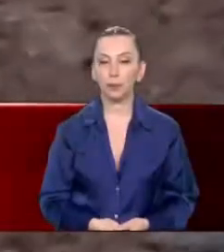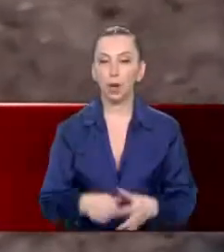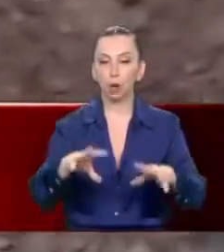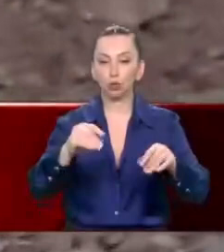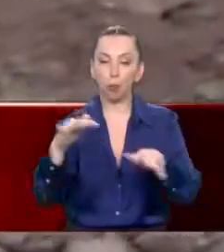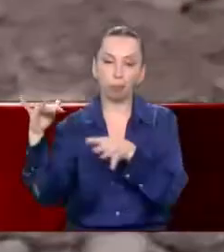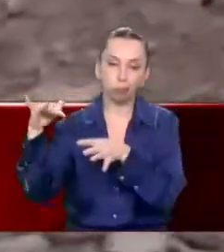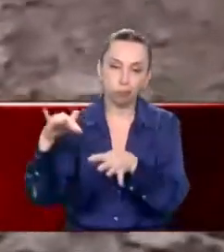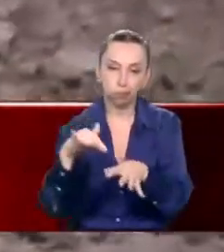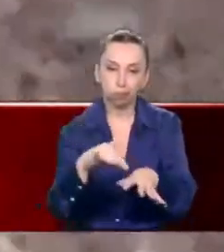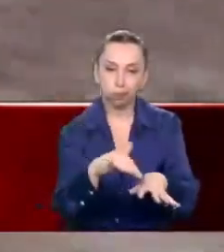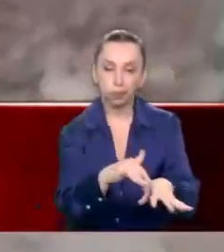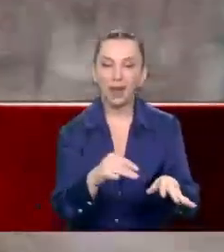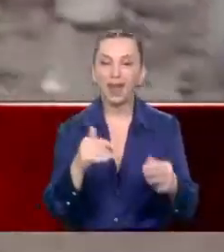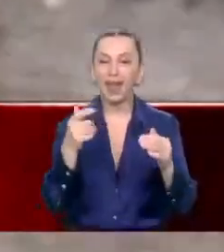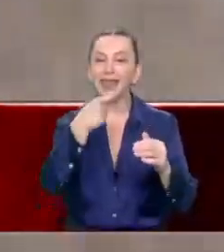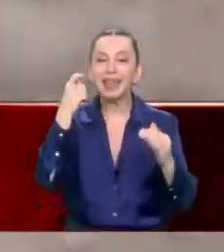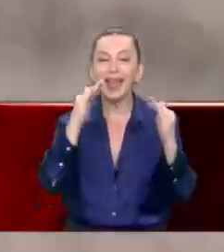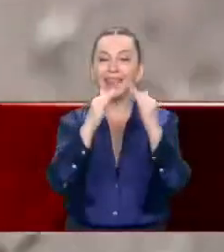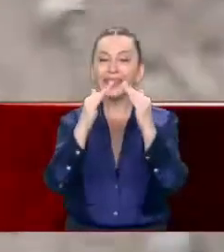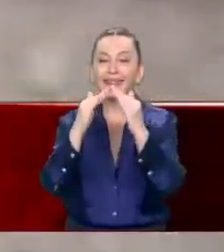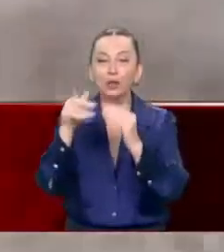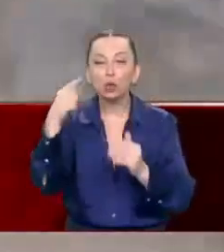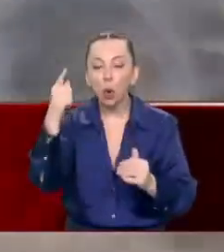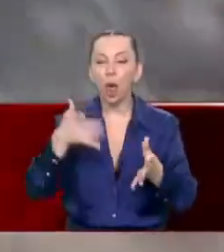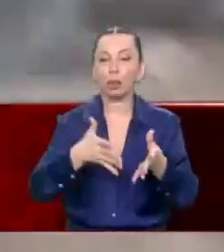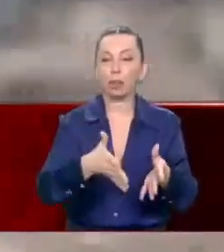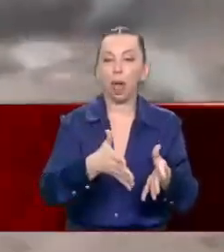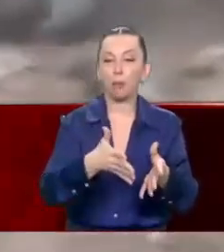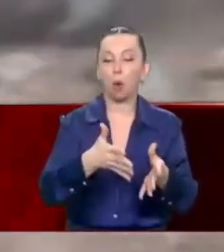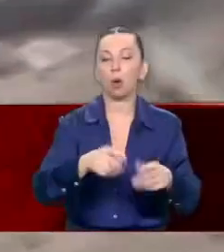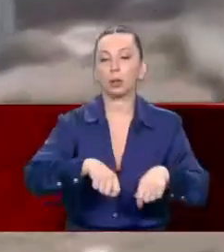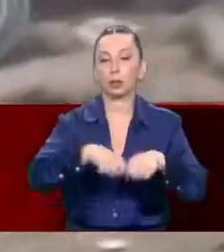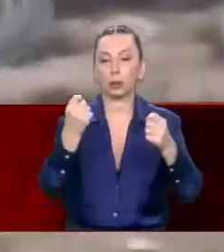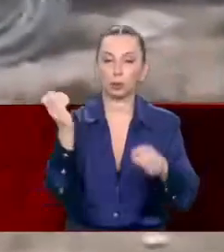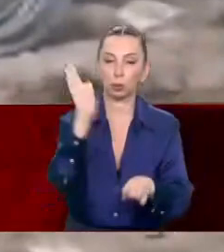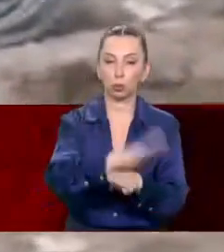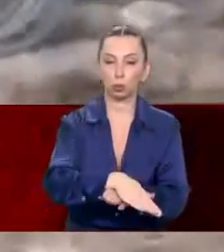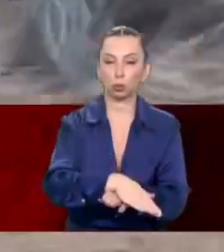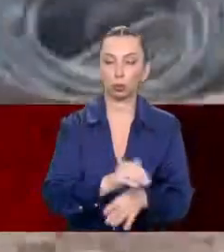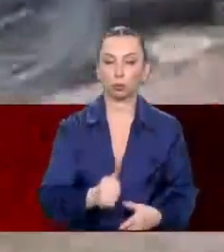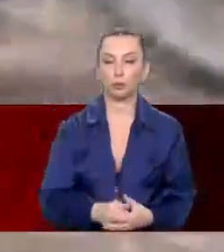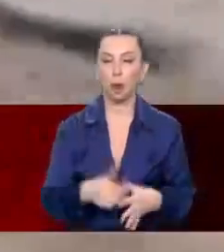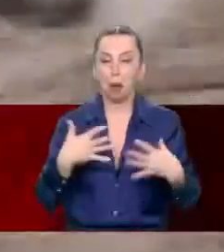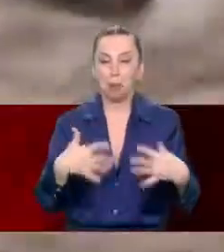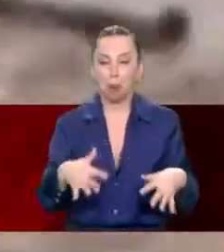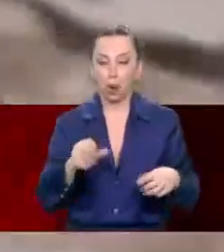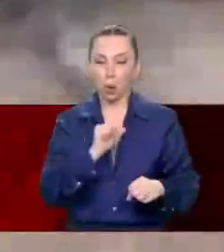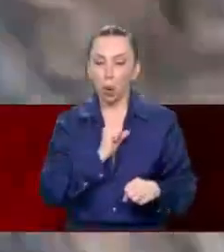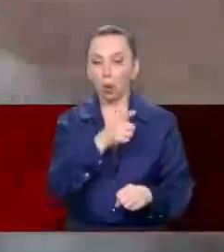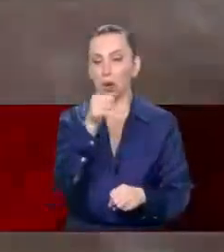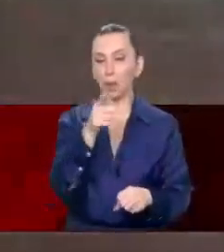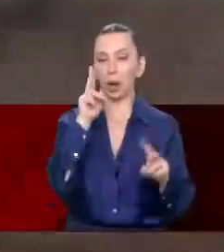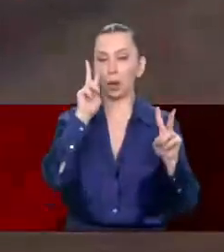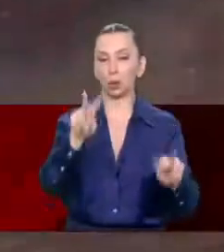Toprak kaydıkça üst yoldaki gecekondulardan birinin deposu yıkıldı. Yukarıda birileri var mı? Panik kameraya böyle